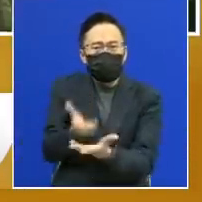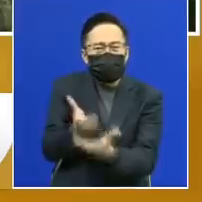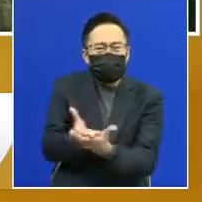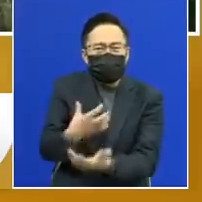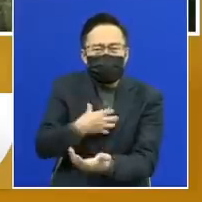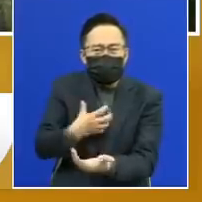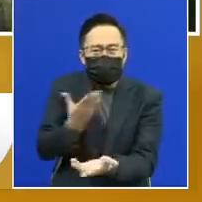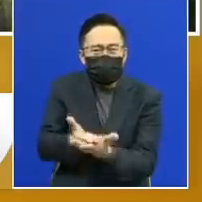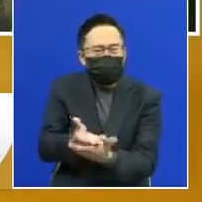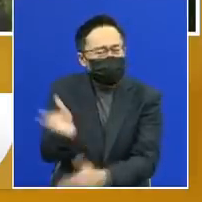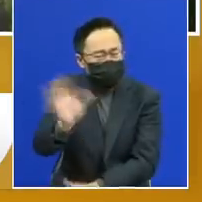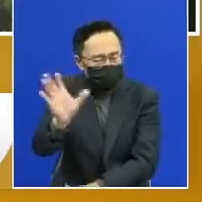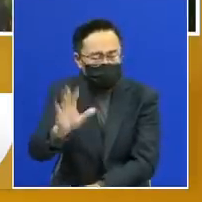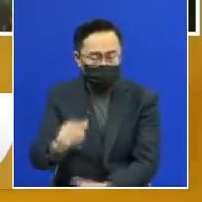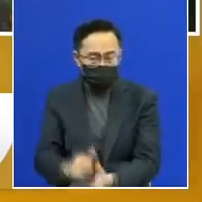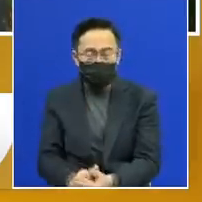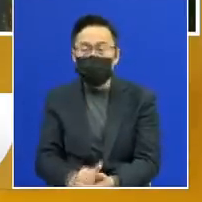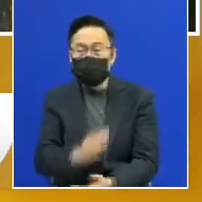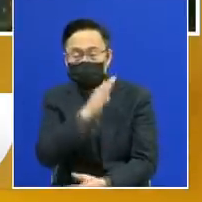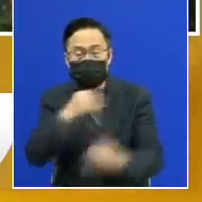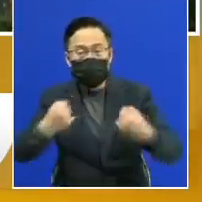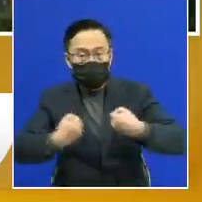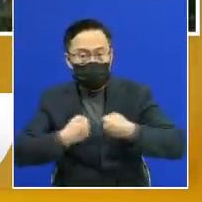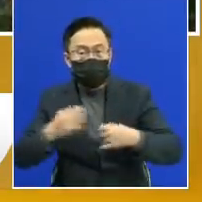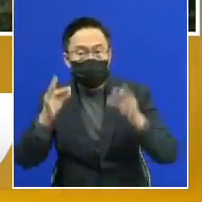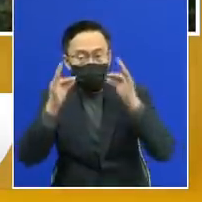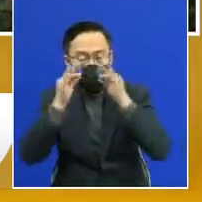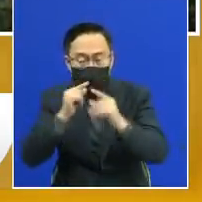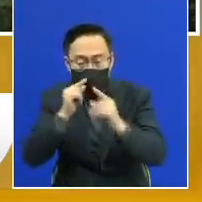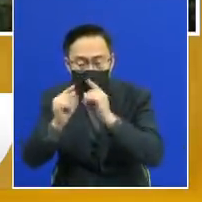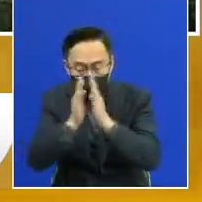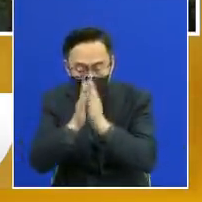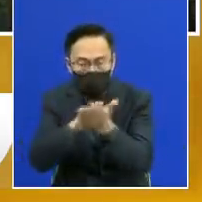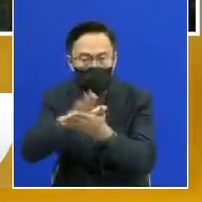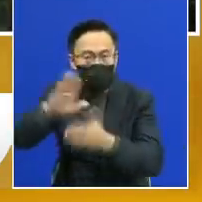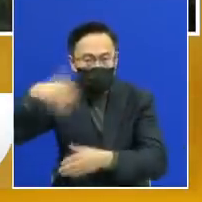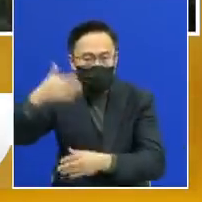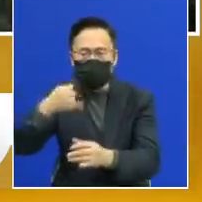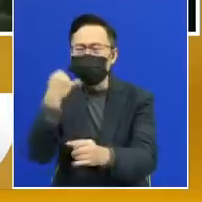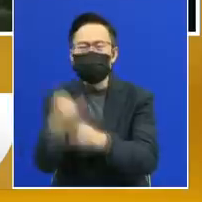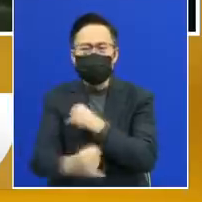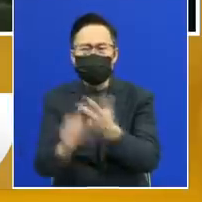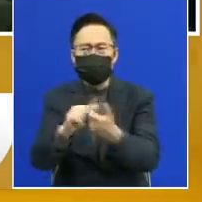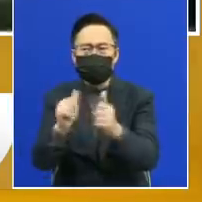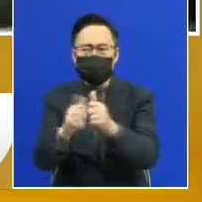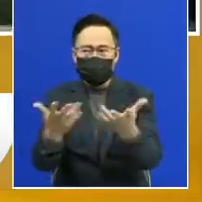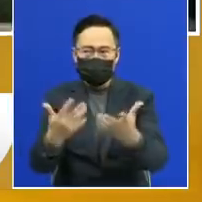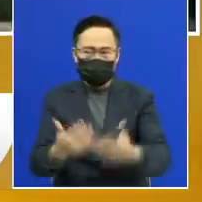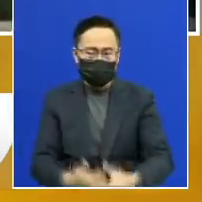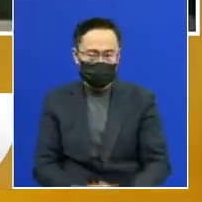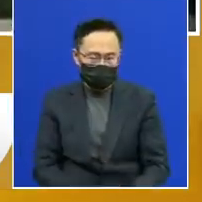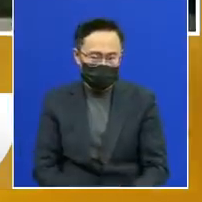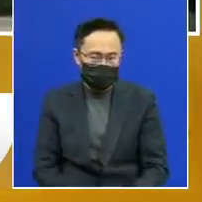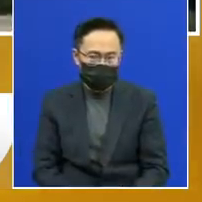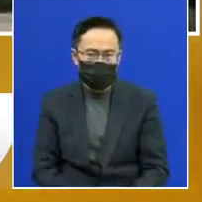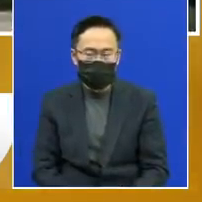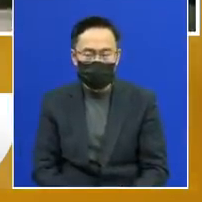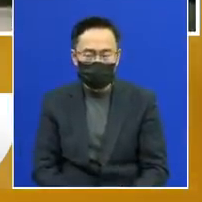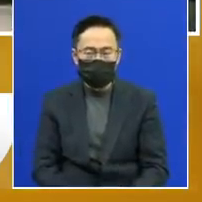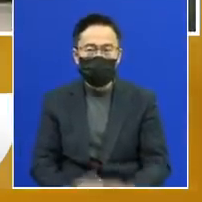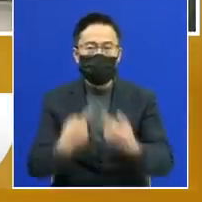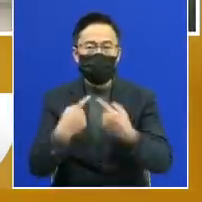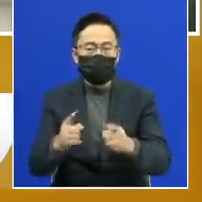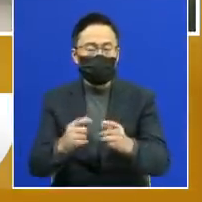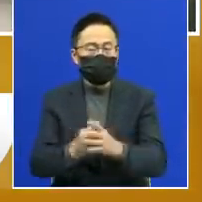ไรอยู่แล้วนะคะถ้าเกิดว่าเจ้าของแมวเนี่ยยอมมาขอโทษก็เลยตั้งใจว่าอาจจะคืนเงินที่ศาลบอกว่าให้จ่ายให้ก็ได้